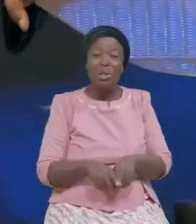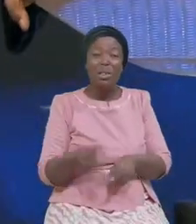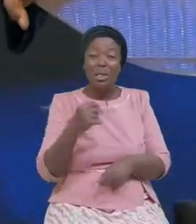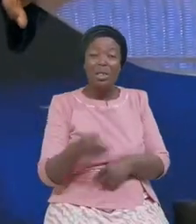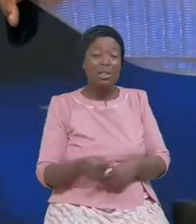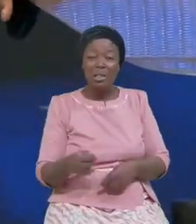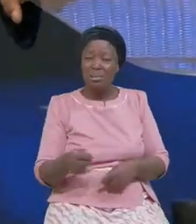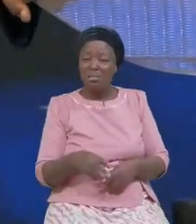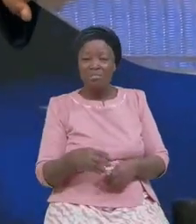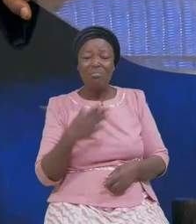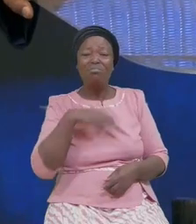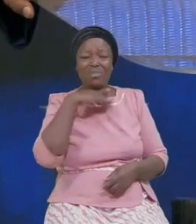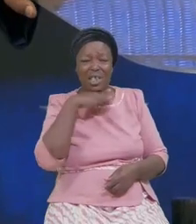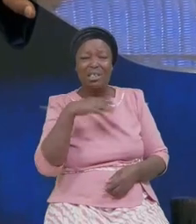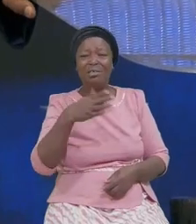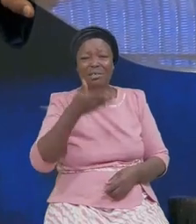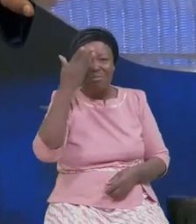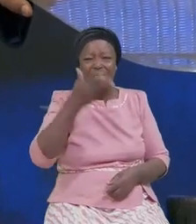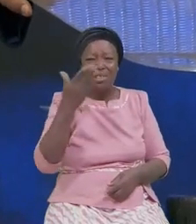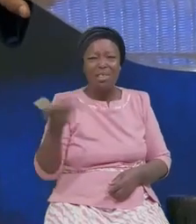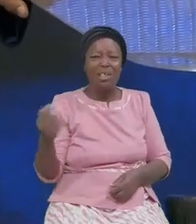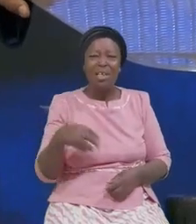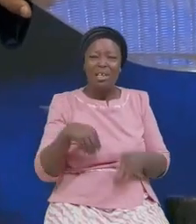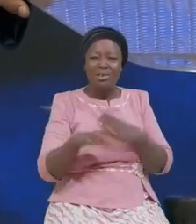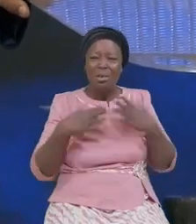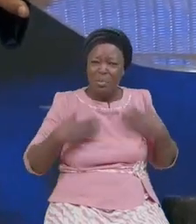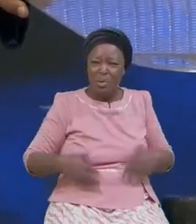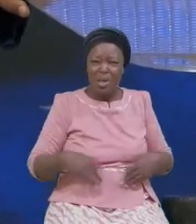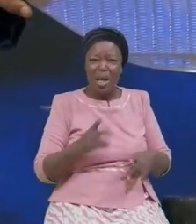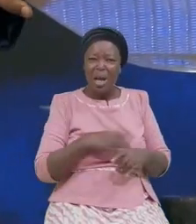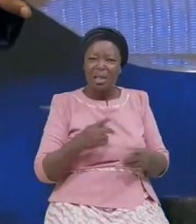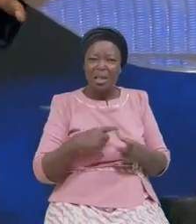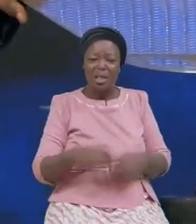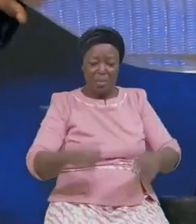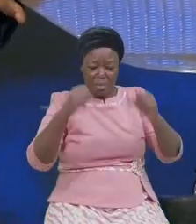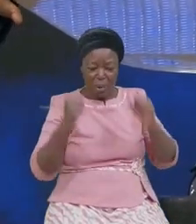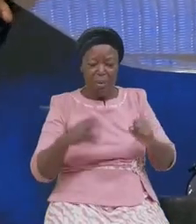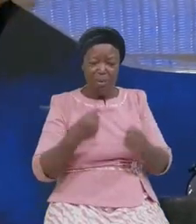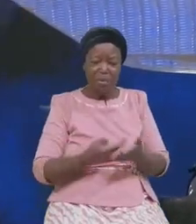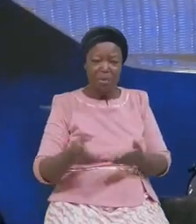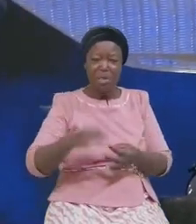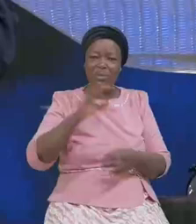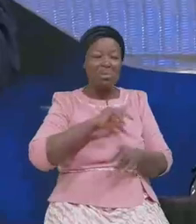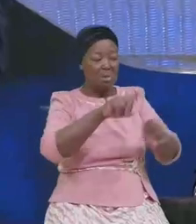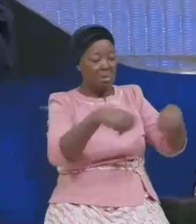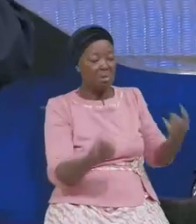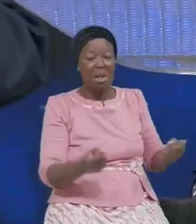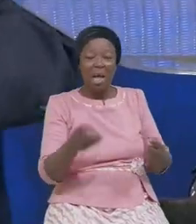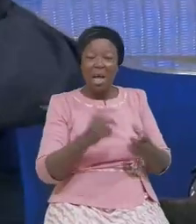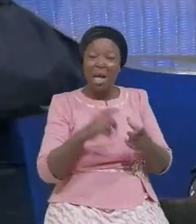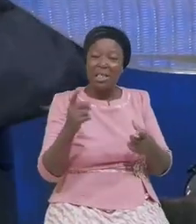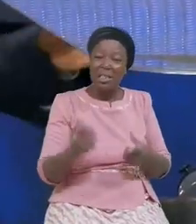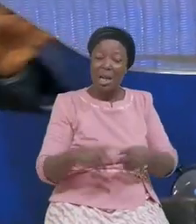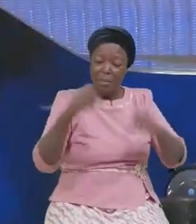La sanctification n'est plus là. La puissance de cet esprit est partie. Et la puissance pour prier également